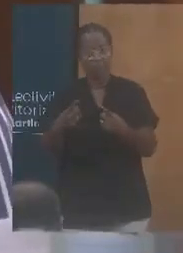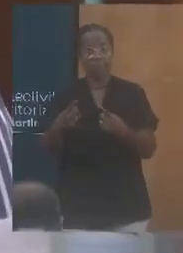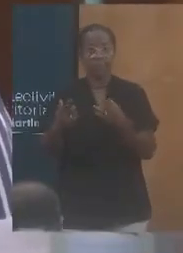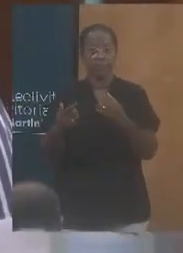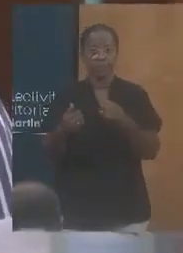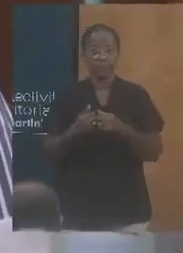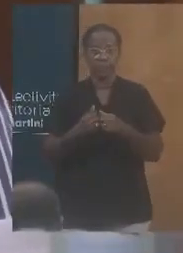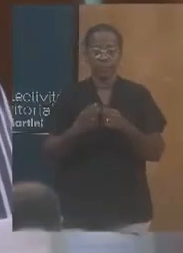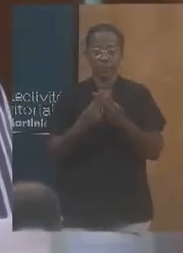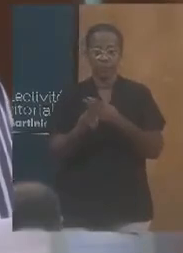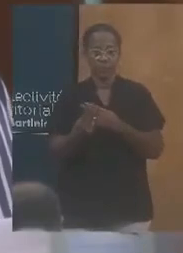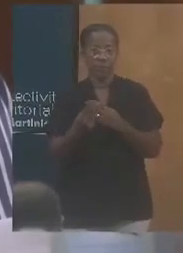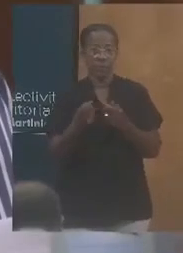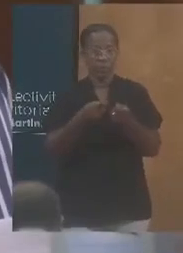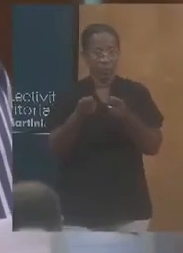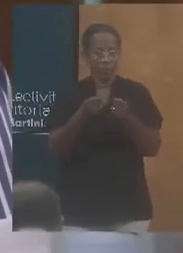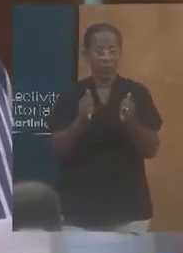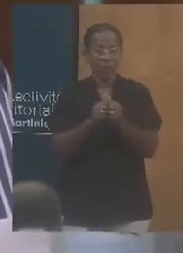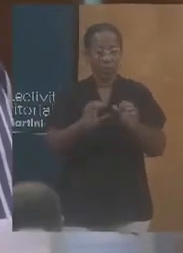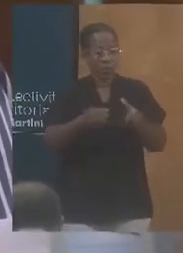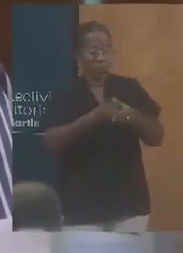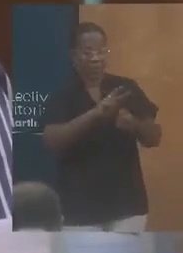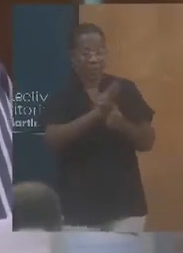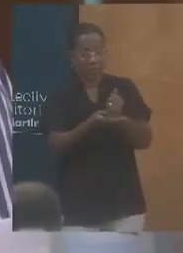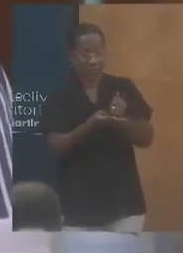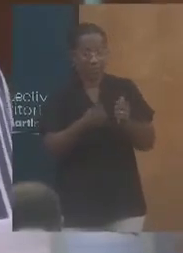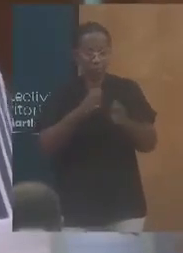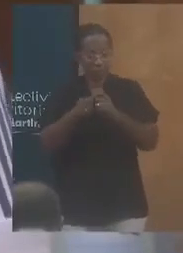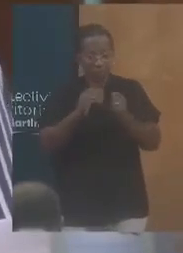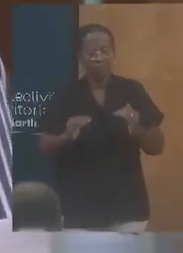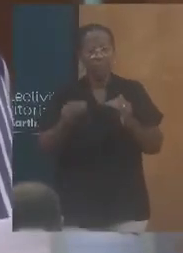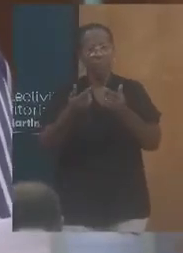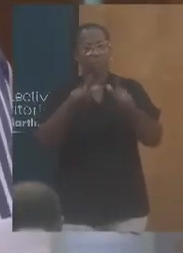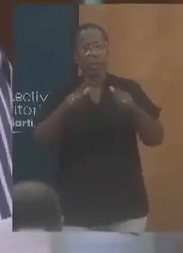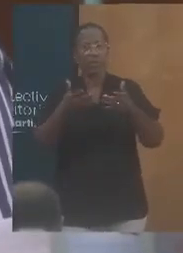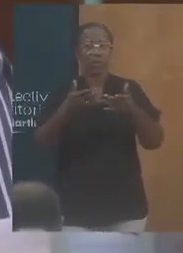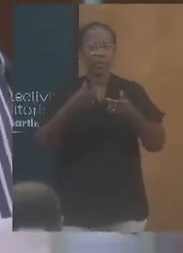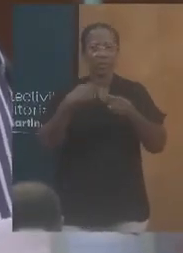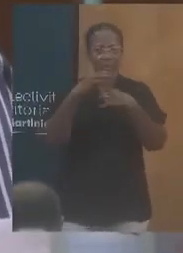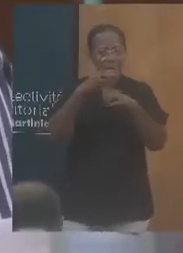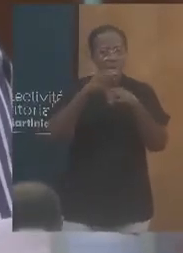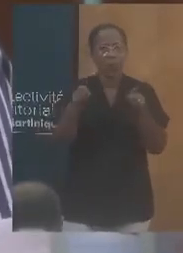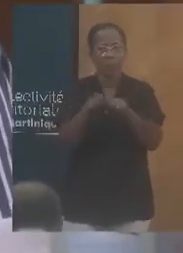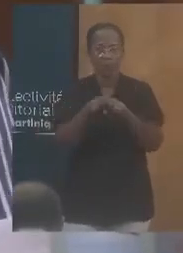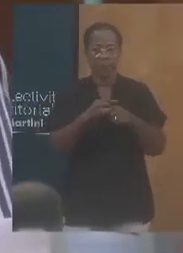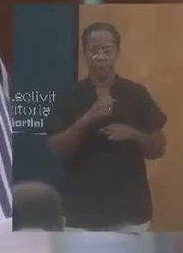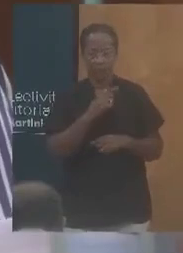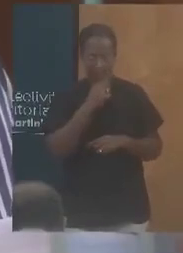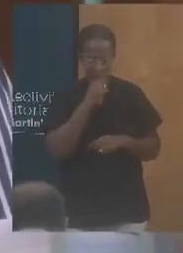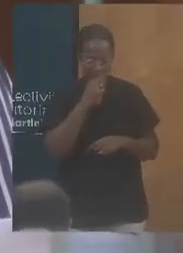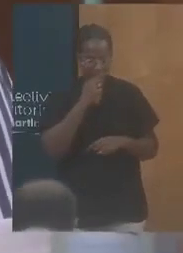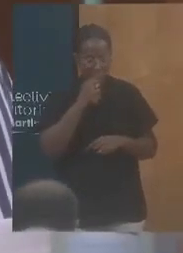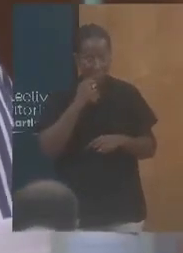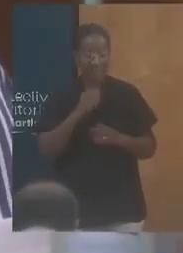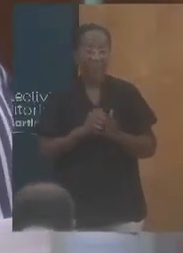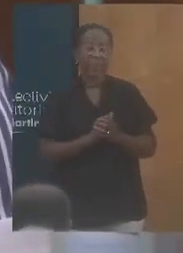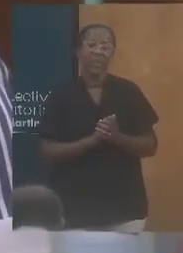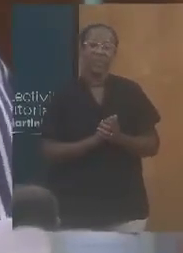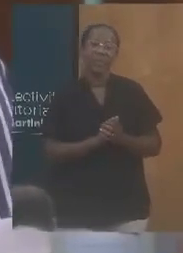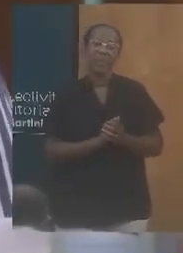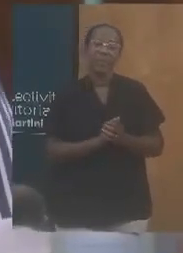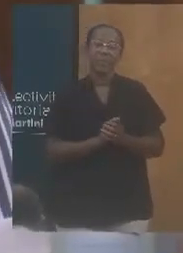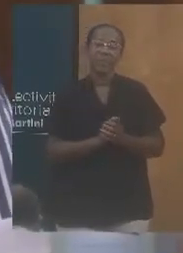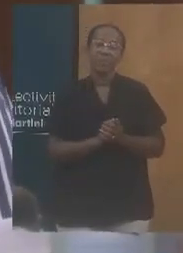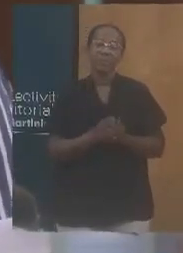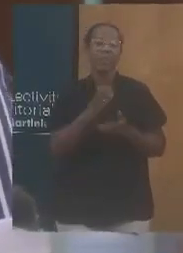arrive devant le gouvernement avec une délégation qui parle de la même manière. Et en plus, il a été proposé, puisqu'il y a d'autres